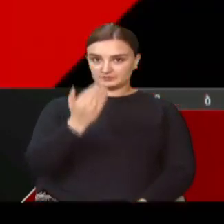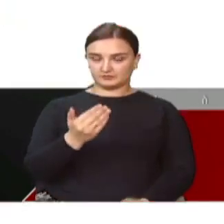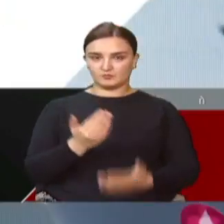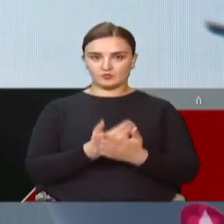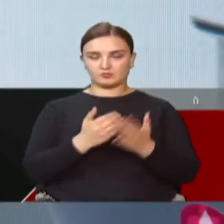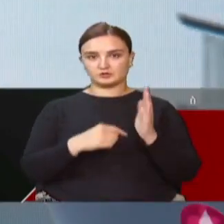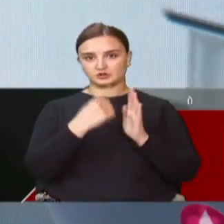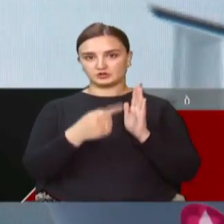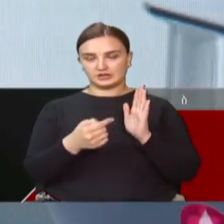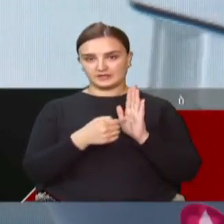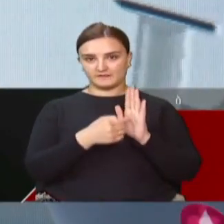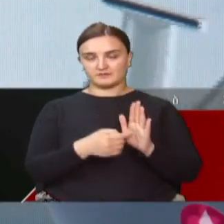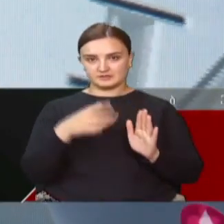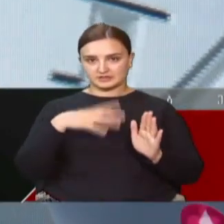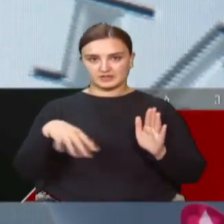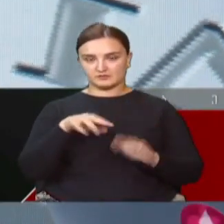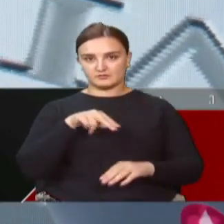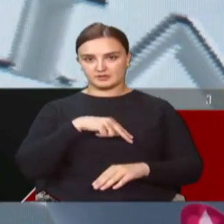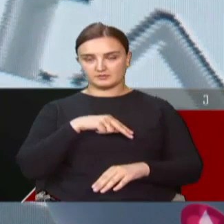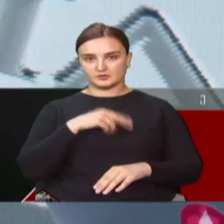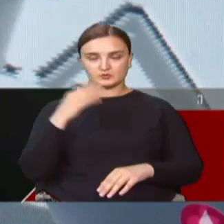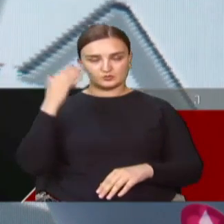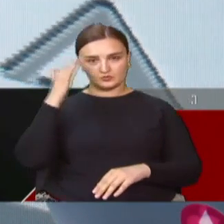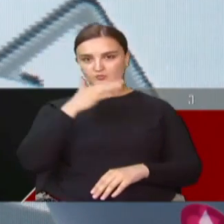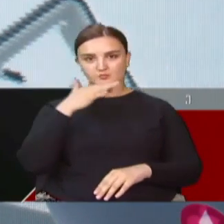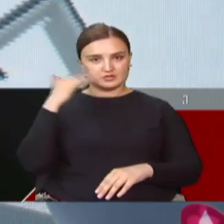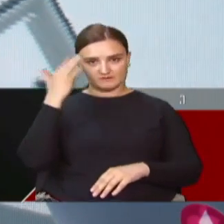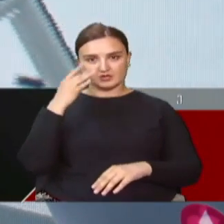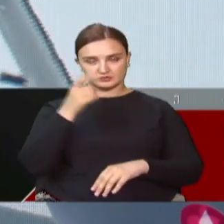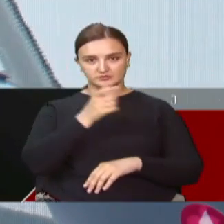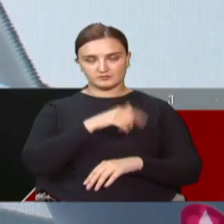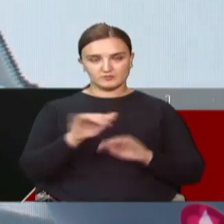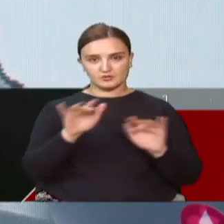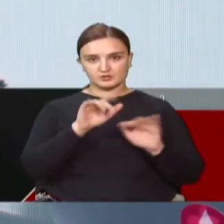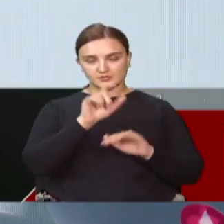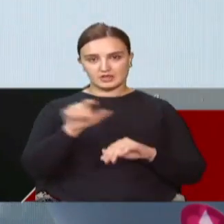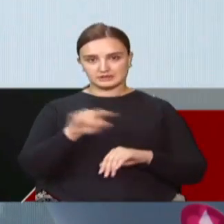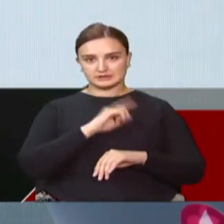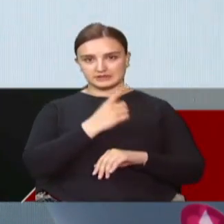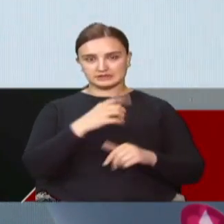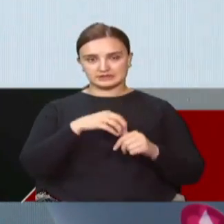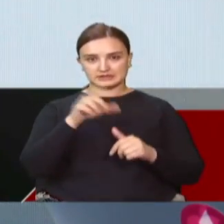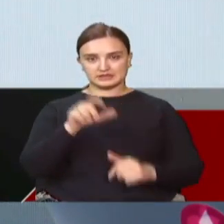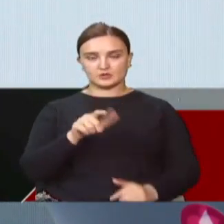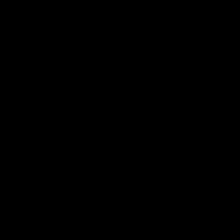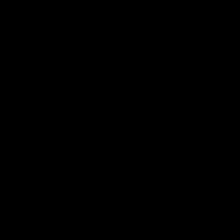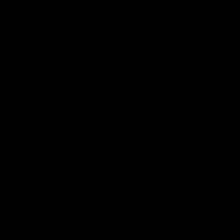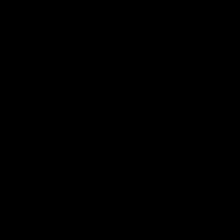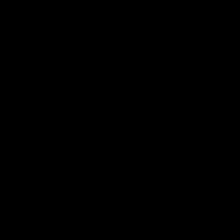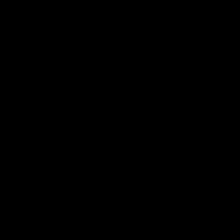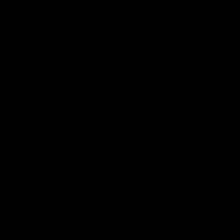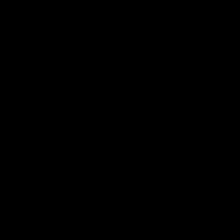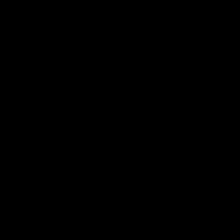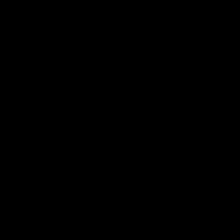Mă-am bisecat cu Parlamentul Sumbrau, le-am bisecat cu Eurim, odzreau Bahal, Hisa, Lisertet, liderii deputatii Gura Maciara și Lipa Suhovda.